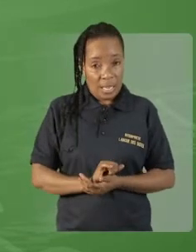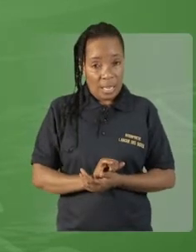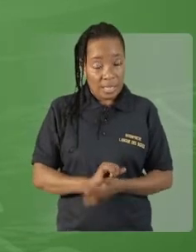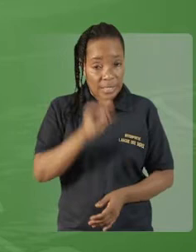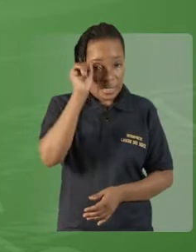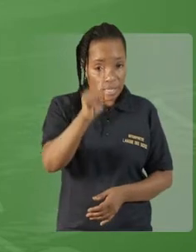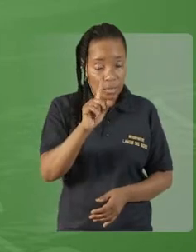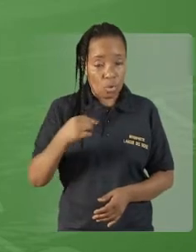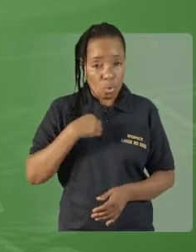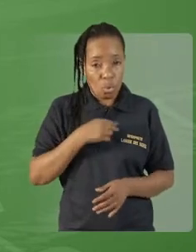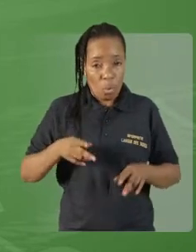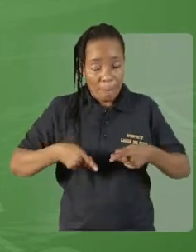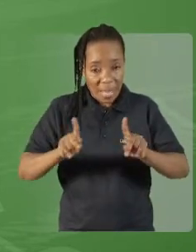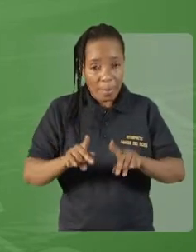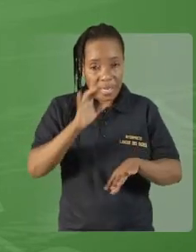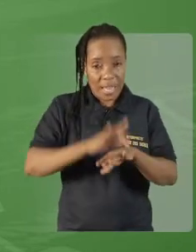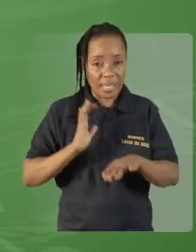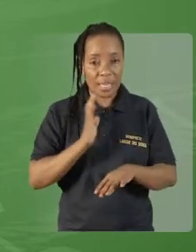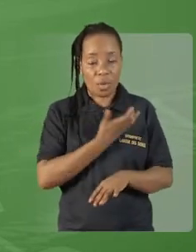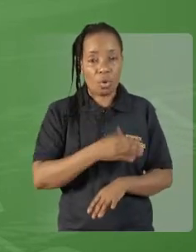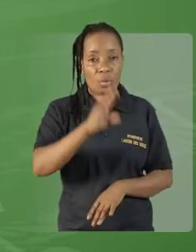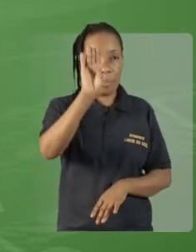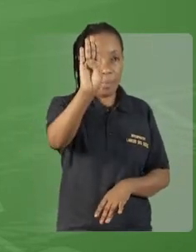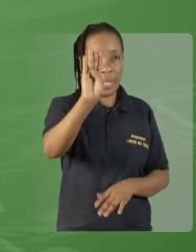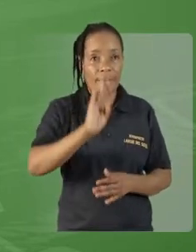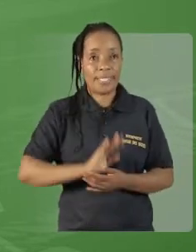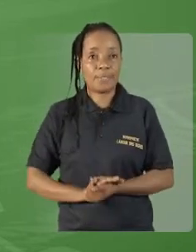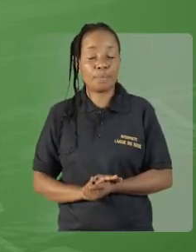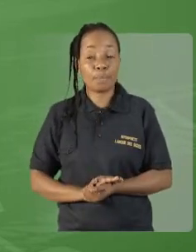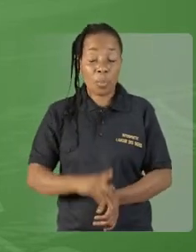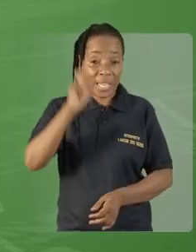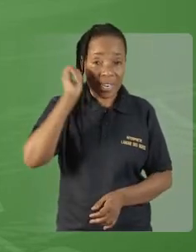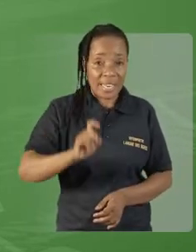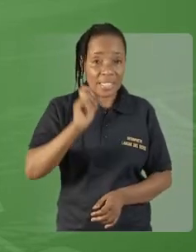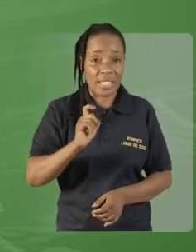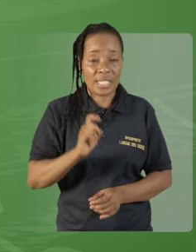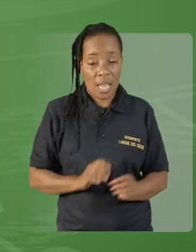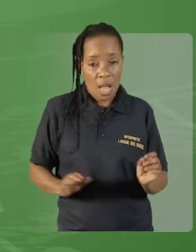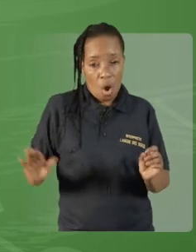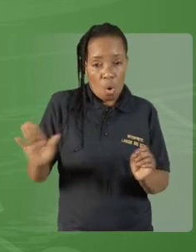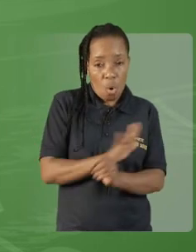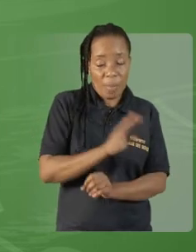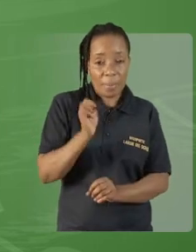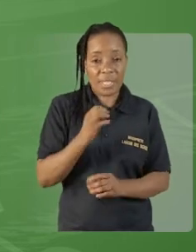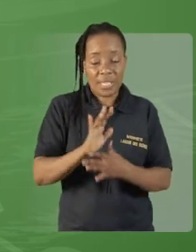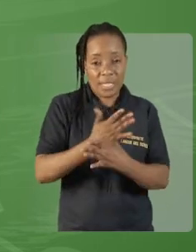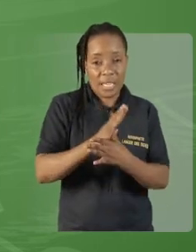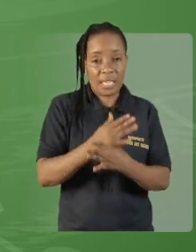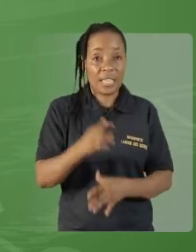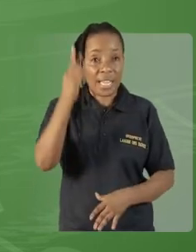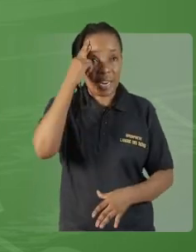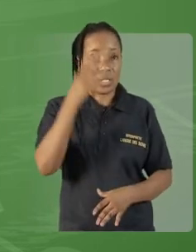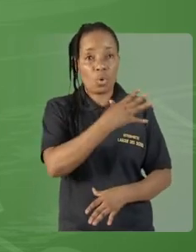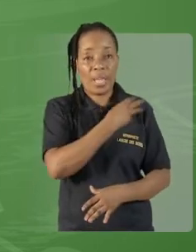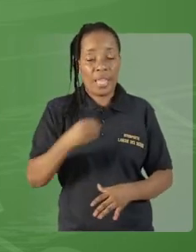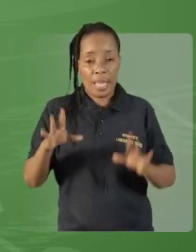nous font passer à notre grand B, la nécessaire complémentarité entre la raison et